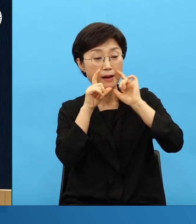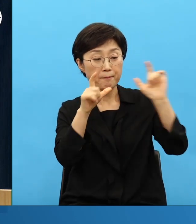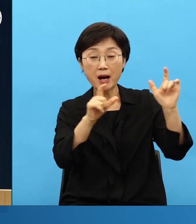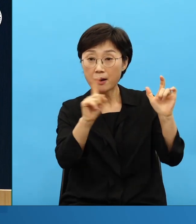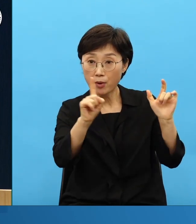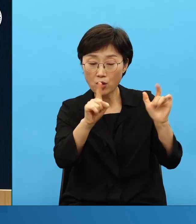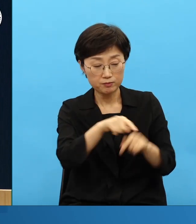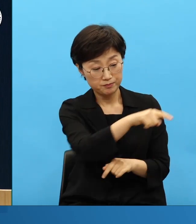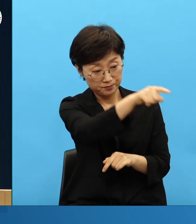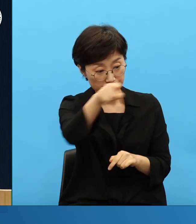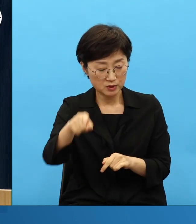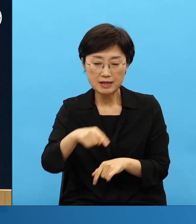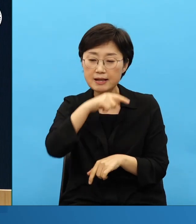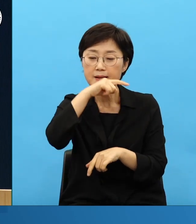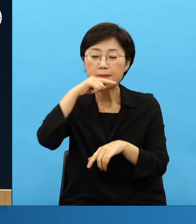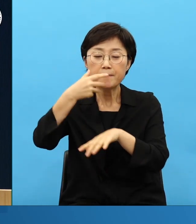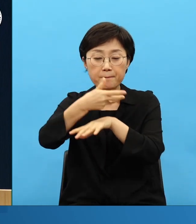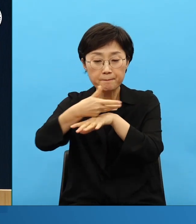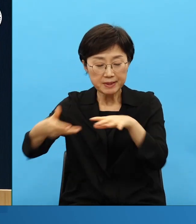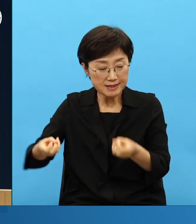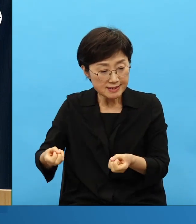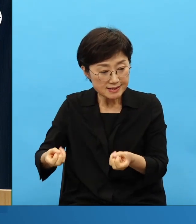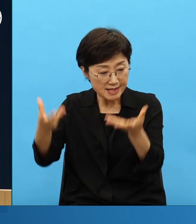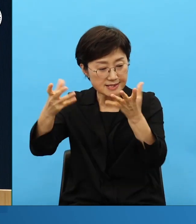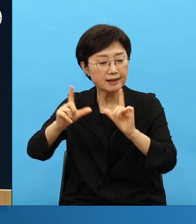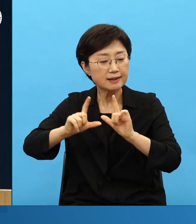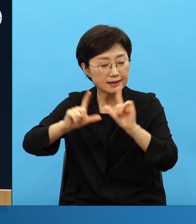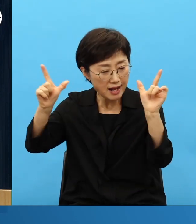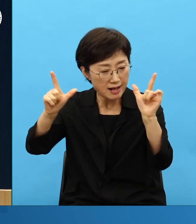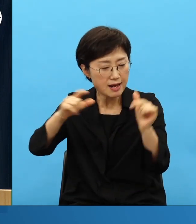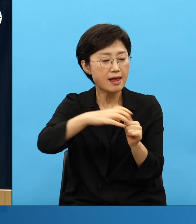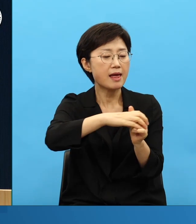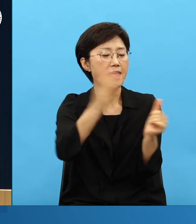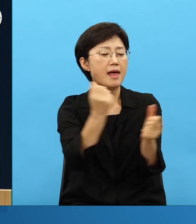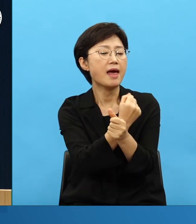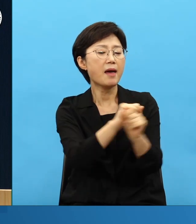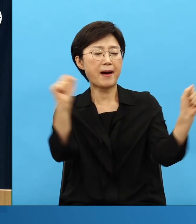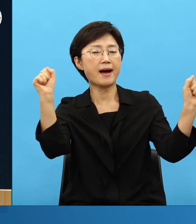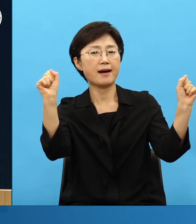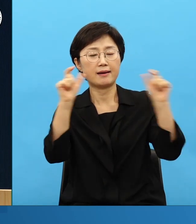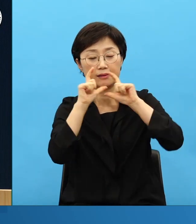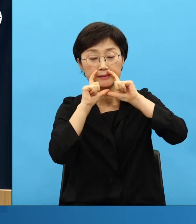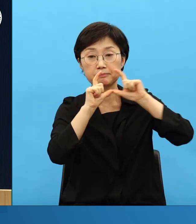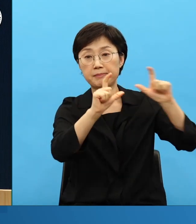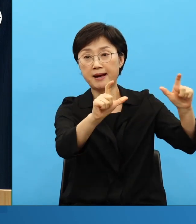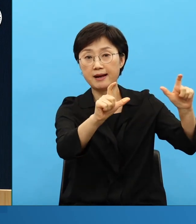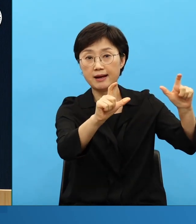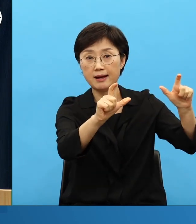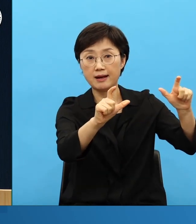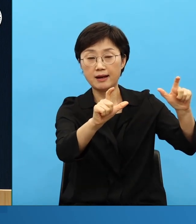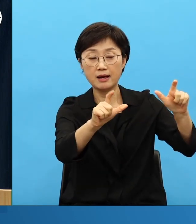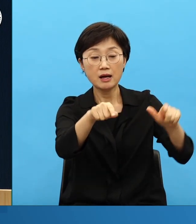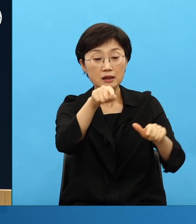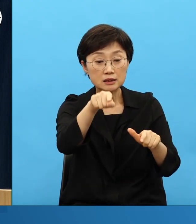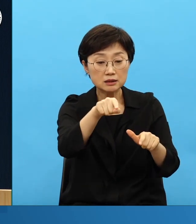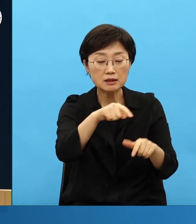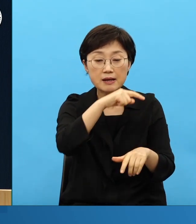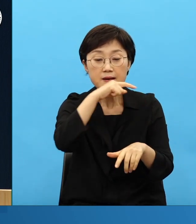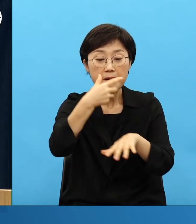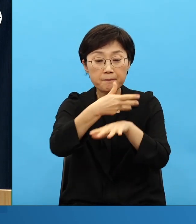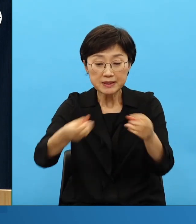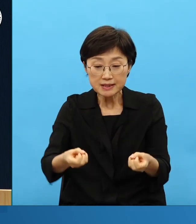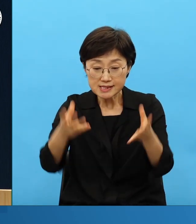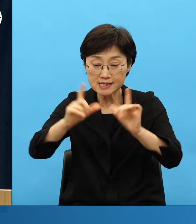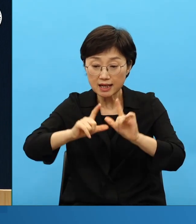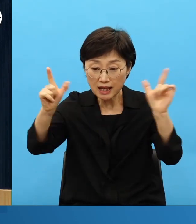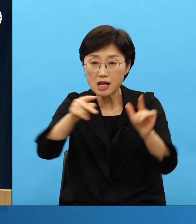taken as captives and as slaves into Egypt, they were promised the day that you apply the blood of the lamb, you will be saved. 그날이 크리스마스예요. That day